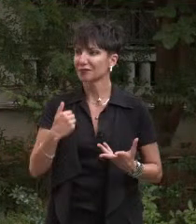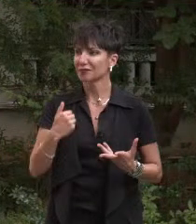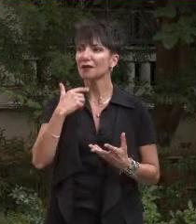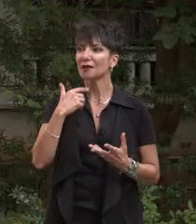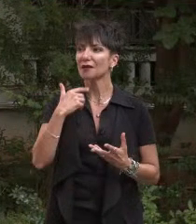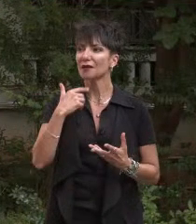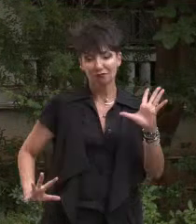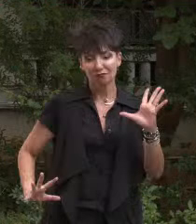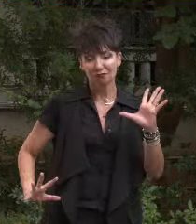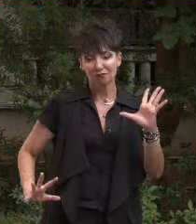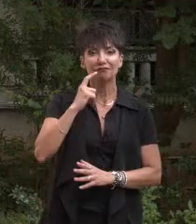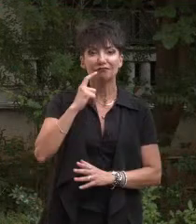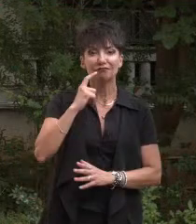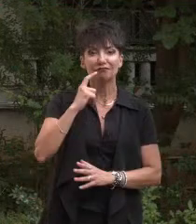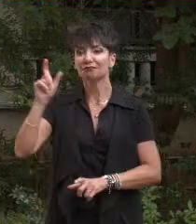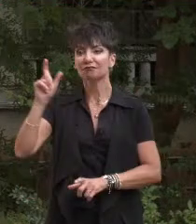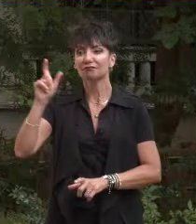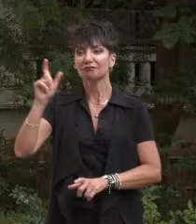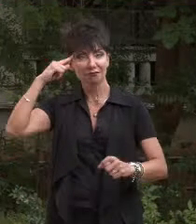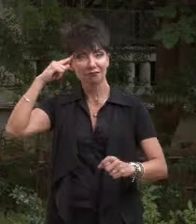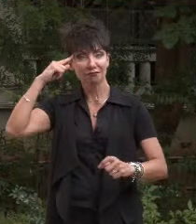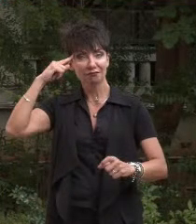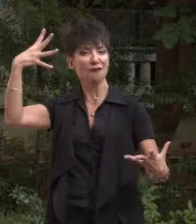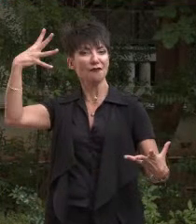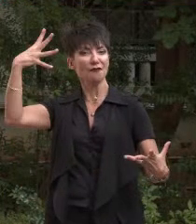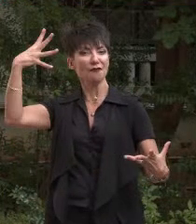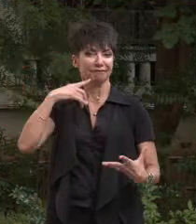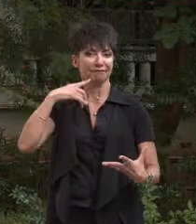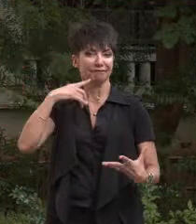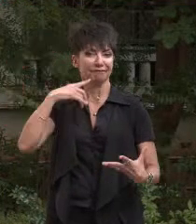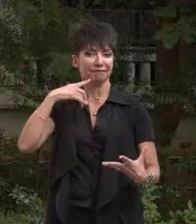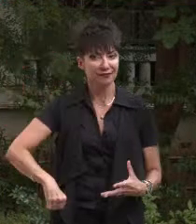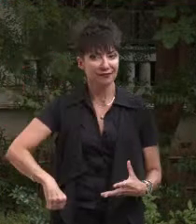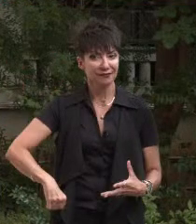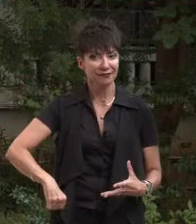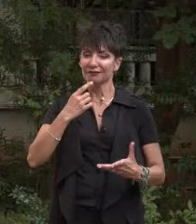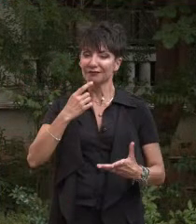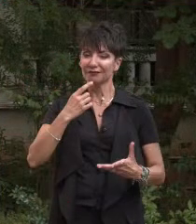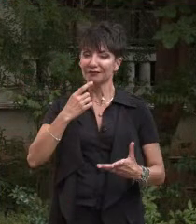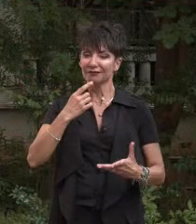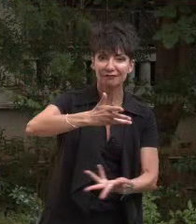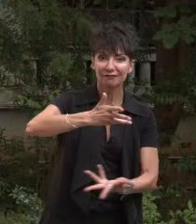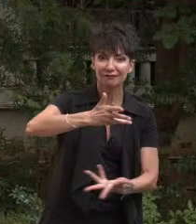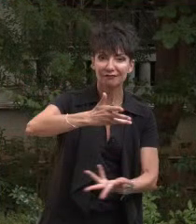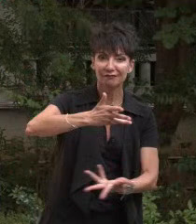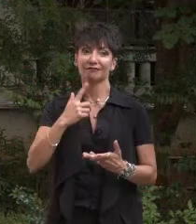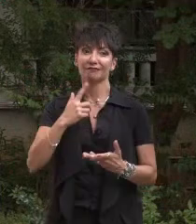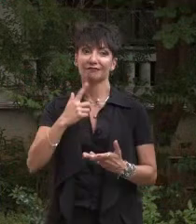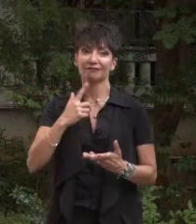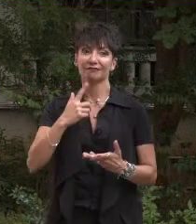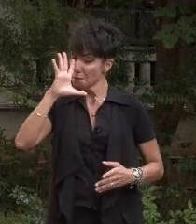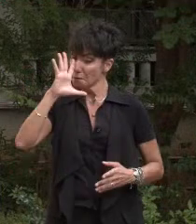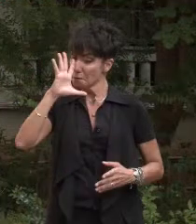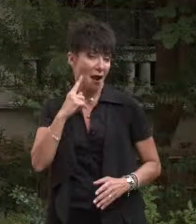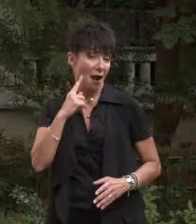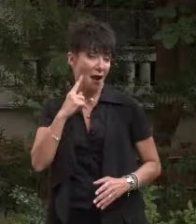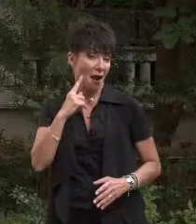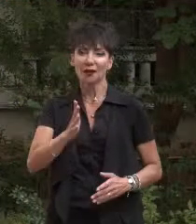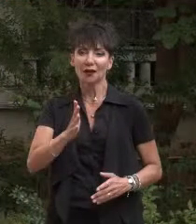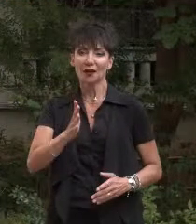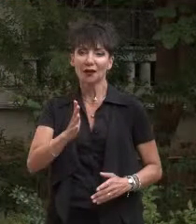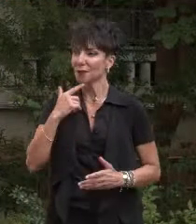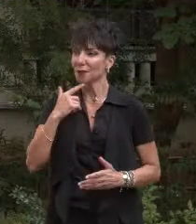better, your spirit of sharing and solidarity, and the great spirit of openness.